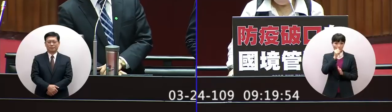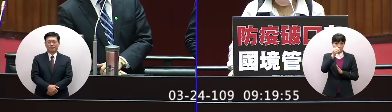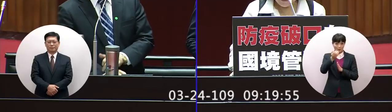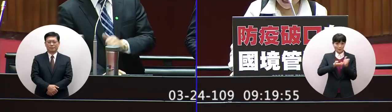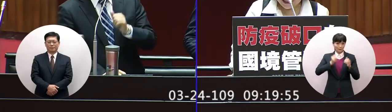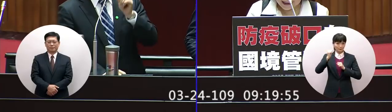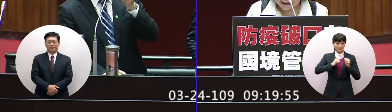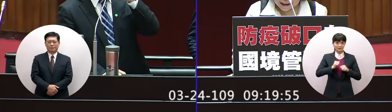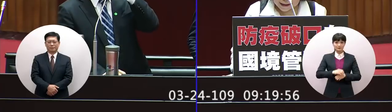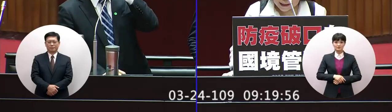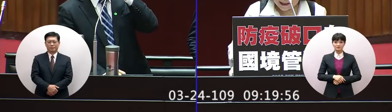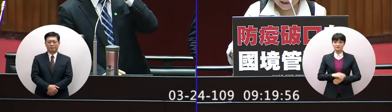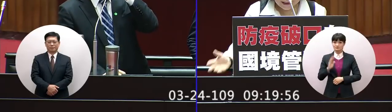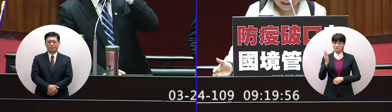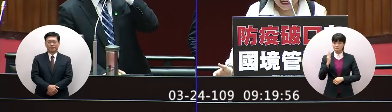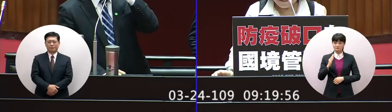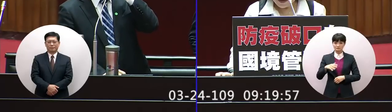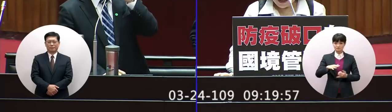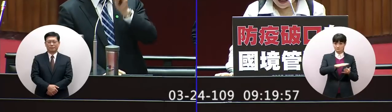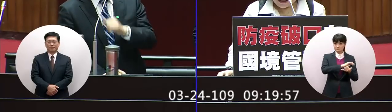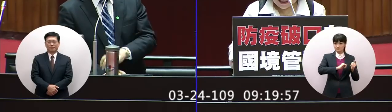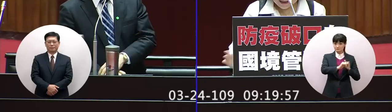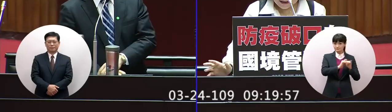民防疫的这个